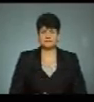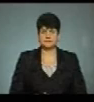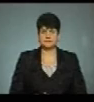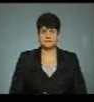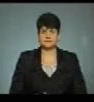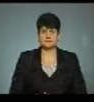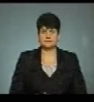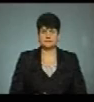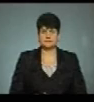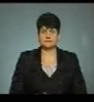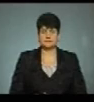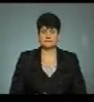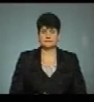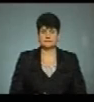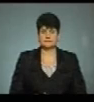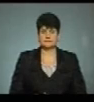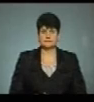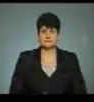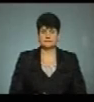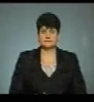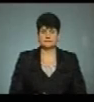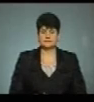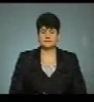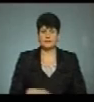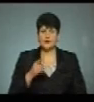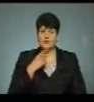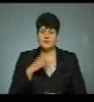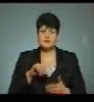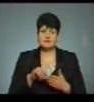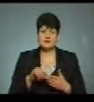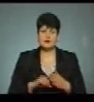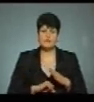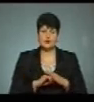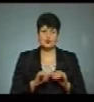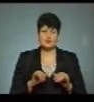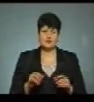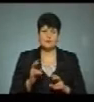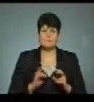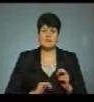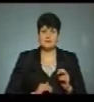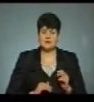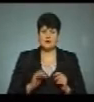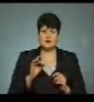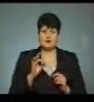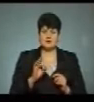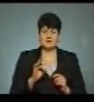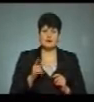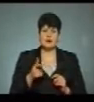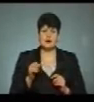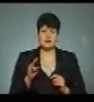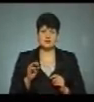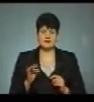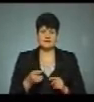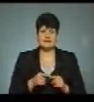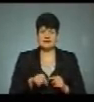Бодак. Новини на Суспільному. Тернопіль. За словами представника Фонду розвитку підприємництва Руслана Гашева, на цей рік